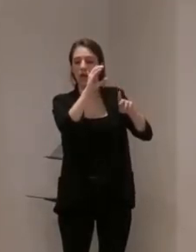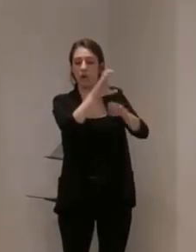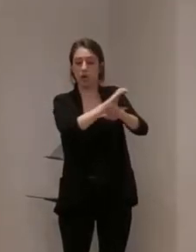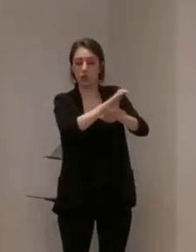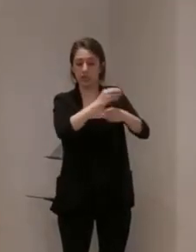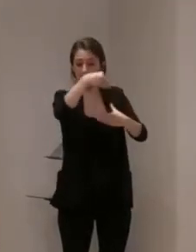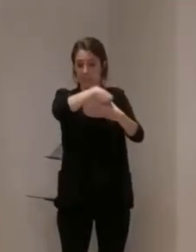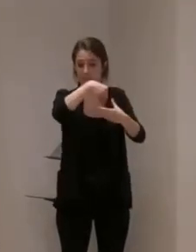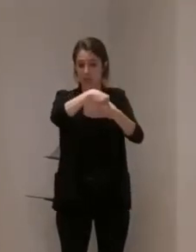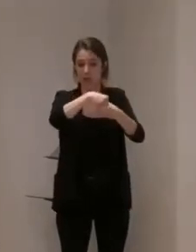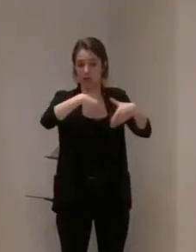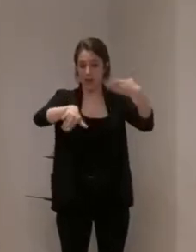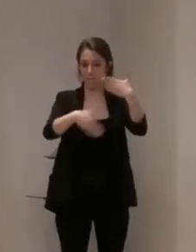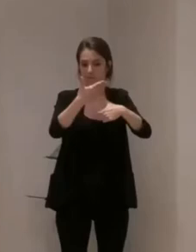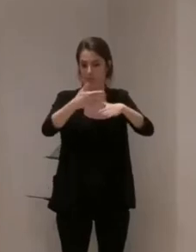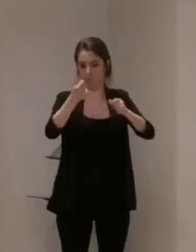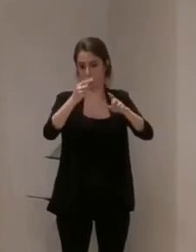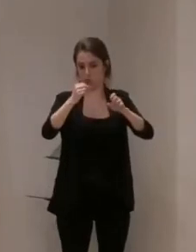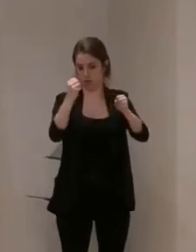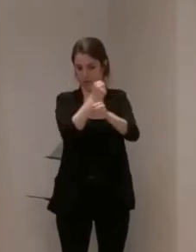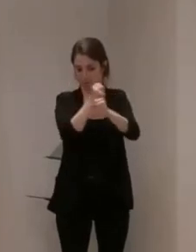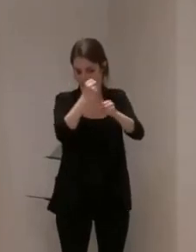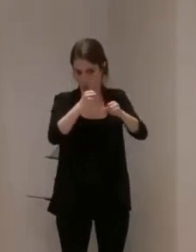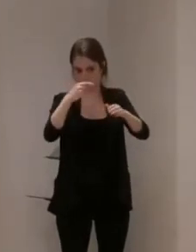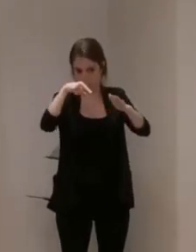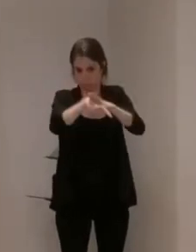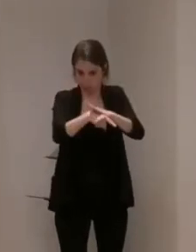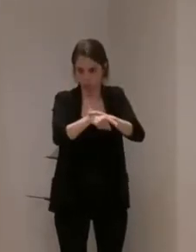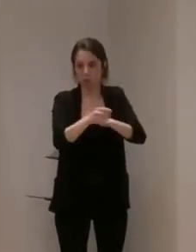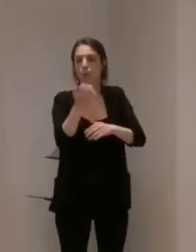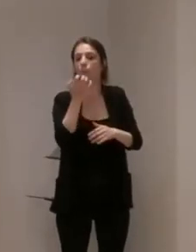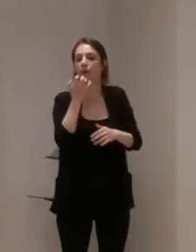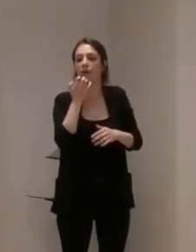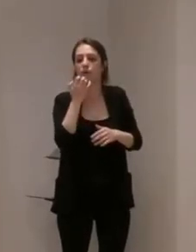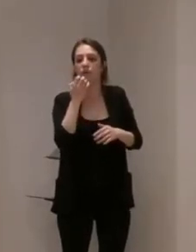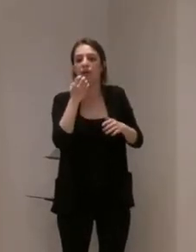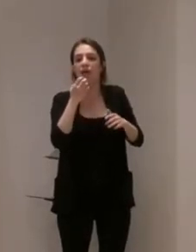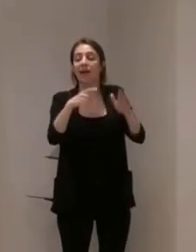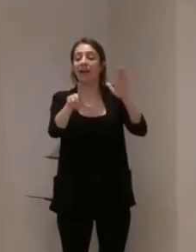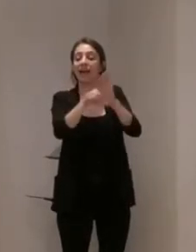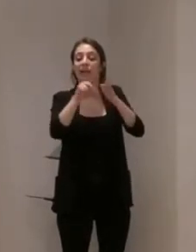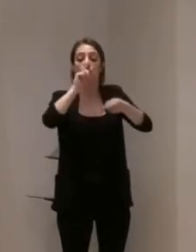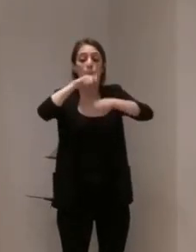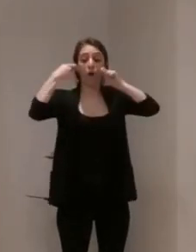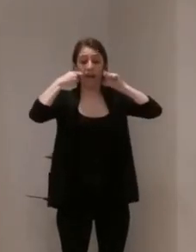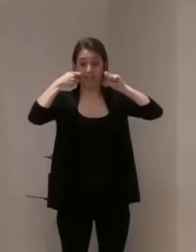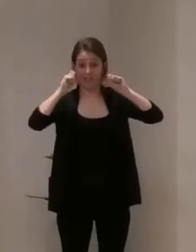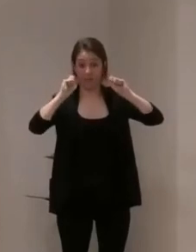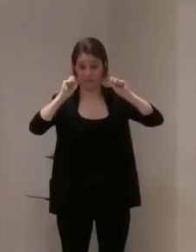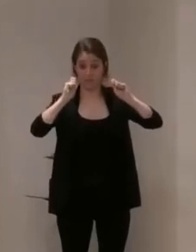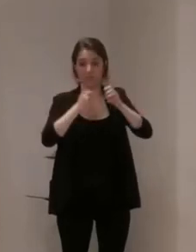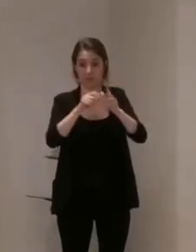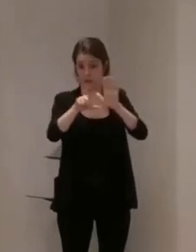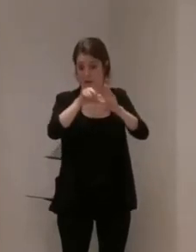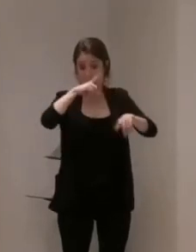en aquest sentit, que era en el sentit que, per exemple, l'aplicació de la llei Mordassa. L'aplicació de la llei